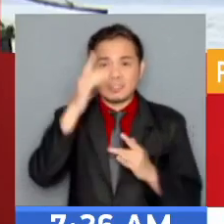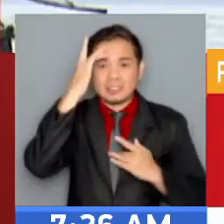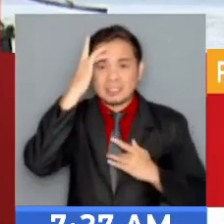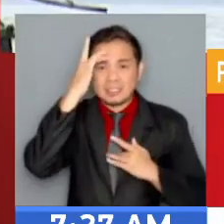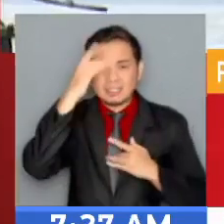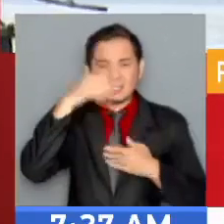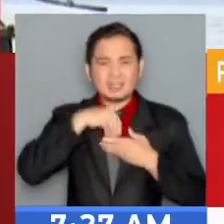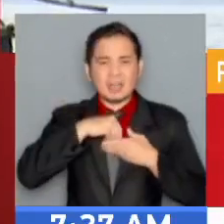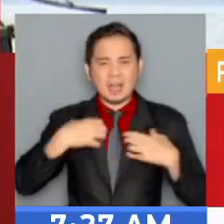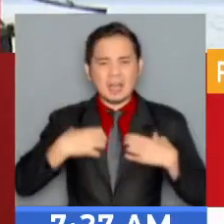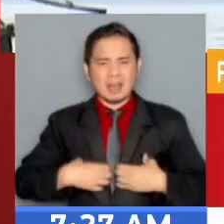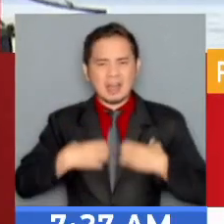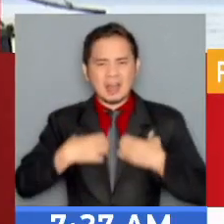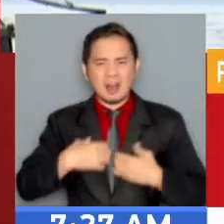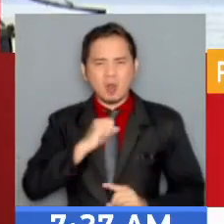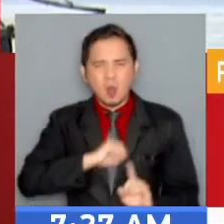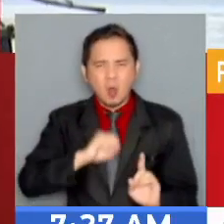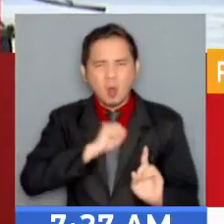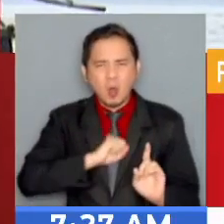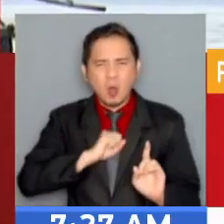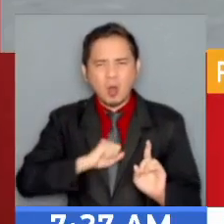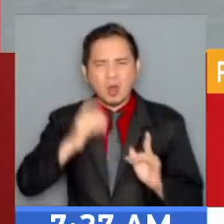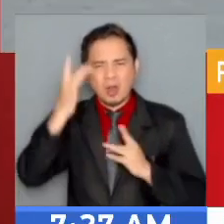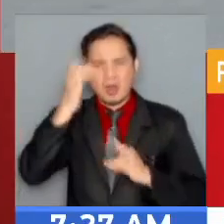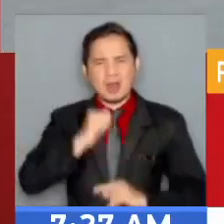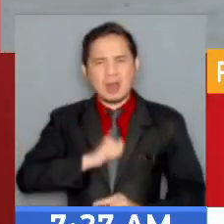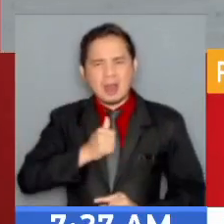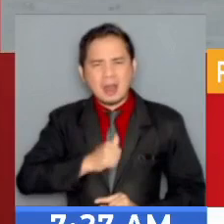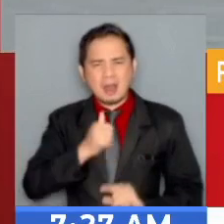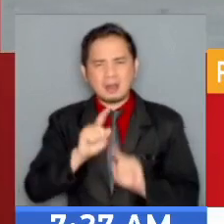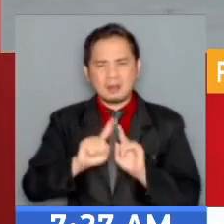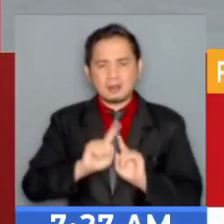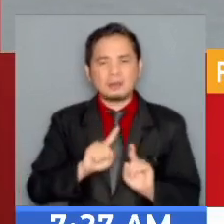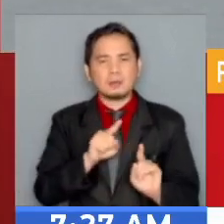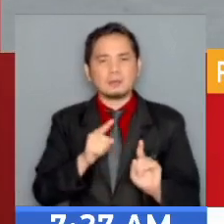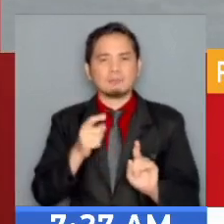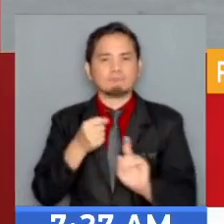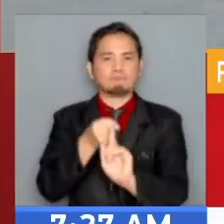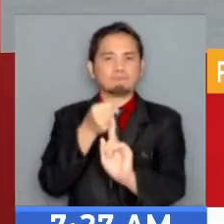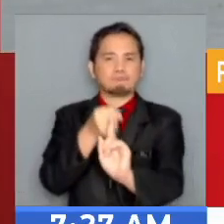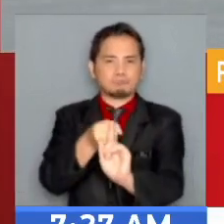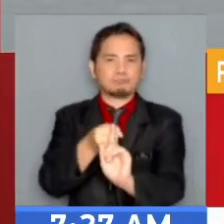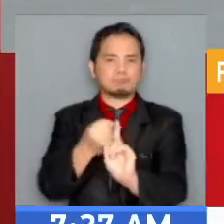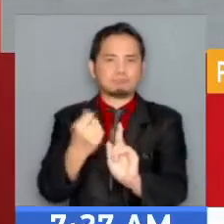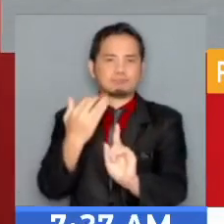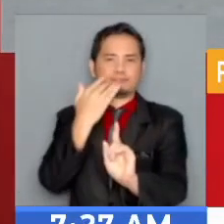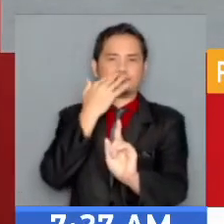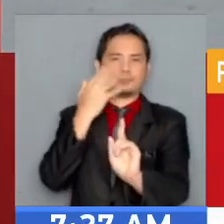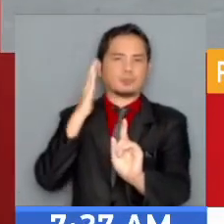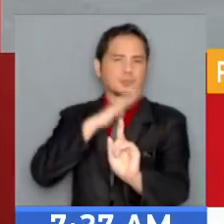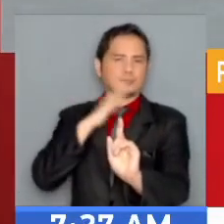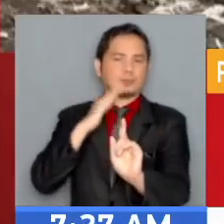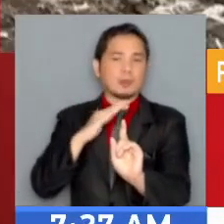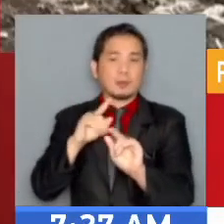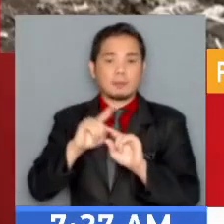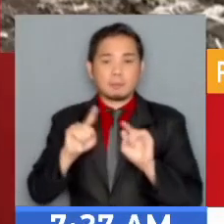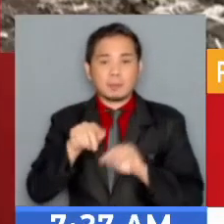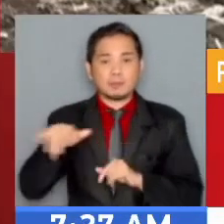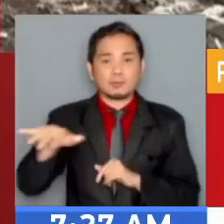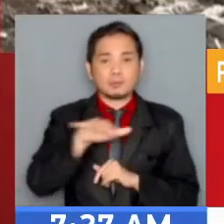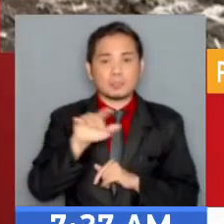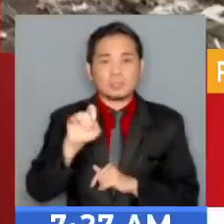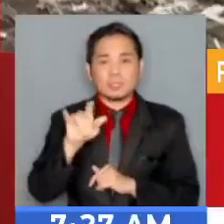Pero generally naman po ay tuloy pa rin naman po ang mga activities po dito po sa bayan ng Talisay. Opo, may